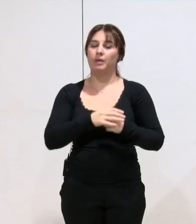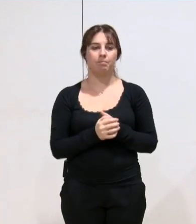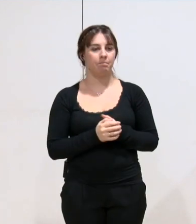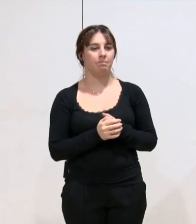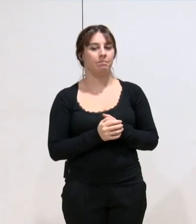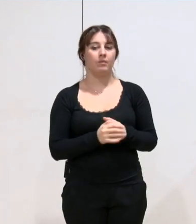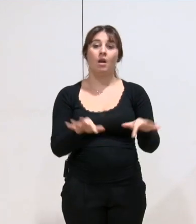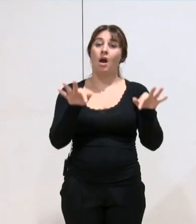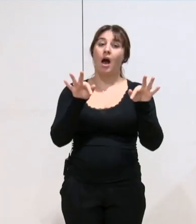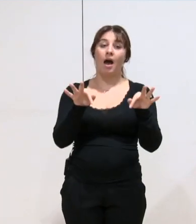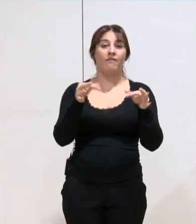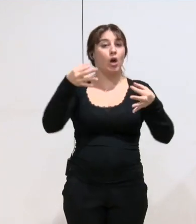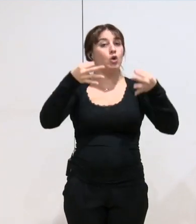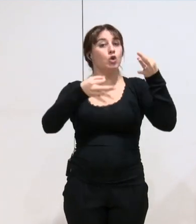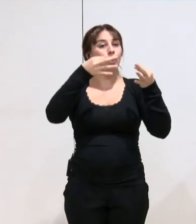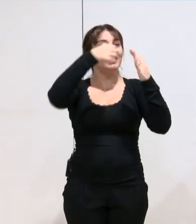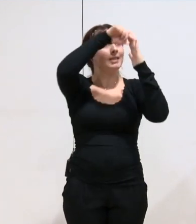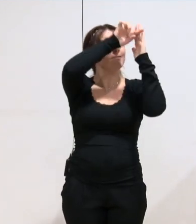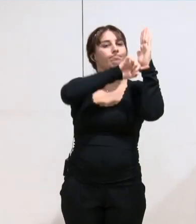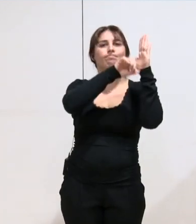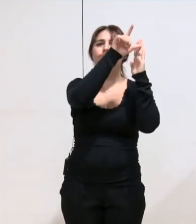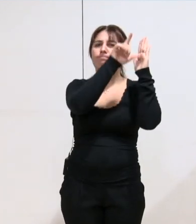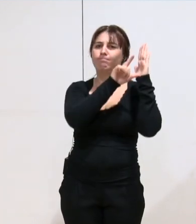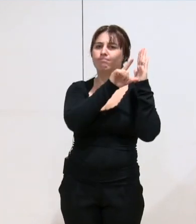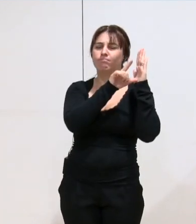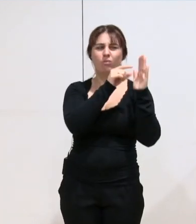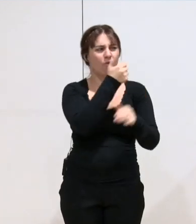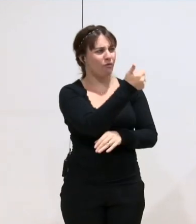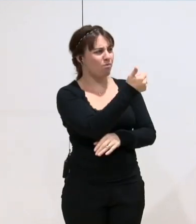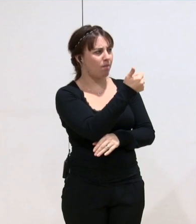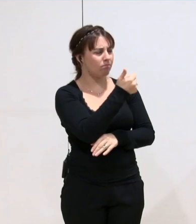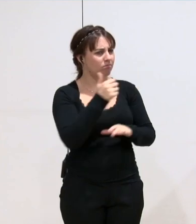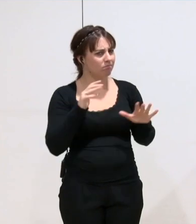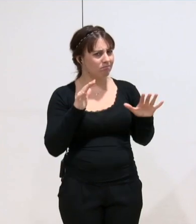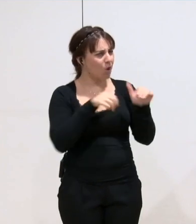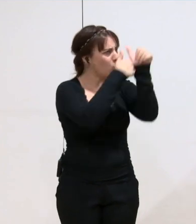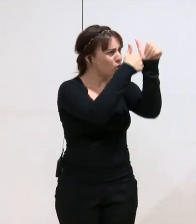cadre juridique vous aviez permis